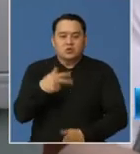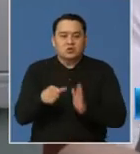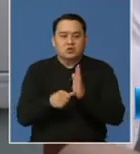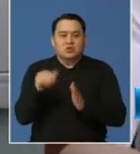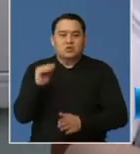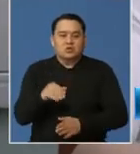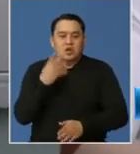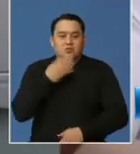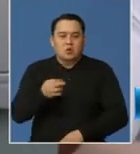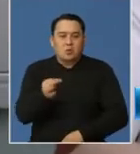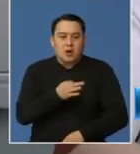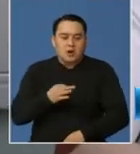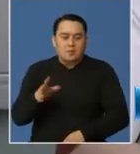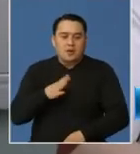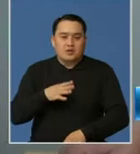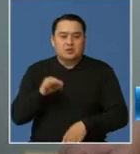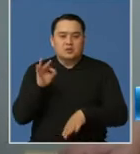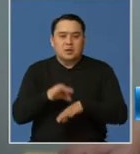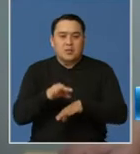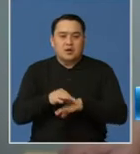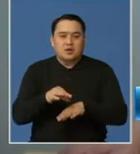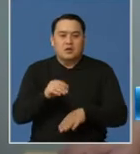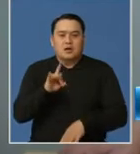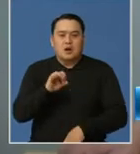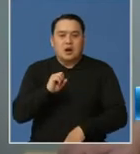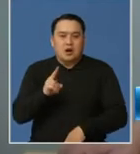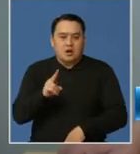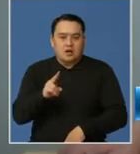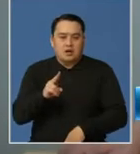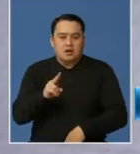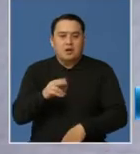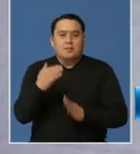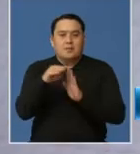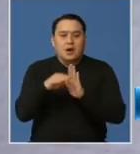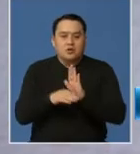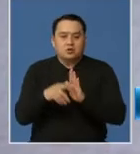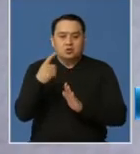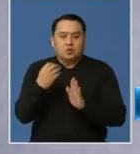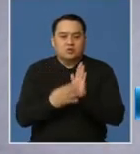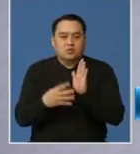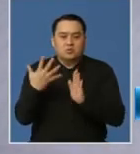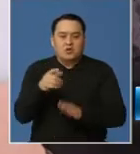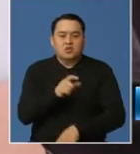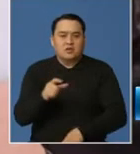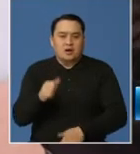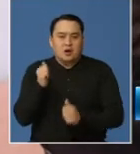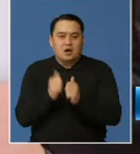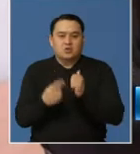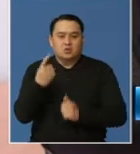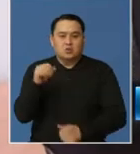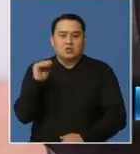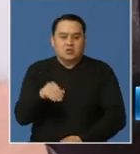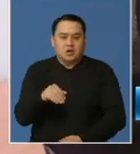тысяч жительниц Алматинской области была диагностирована злокачественная опухоль. По статистике это 195 человек на каждые 100